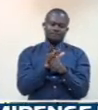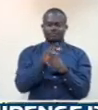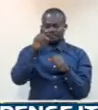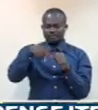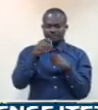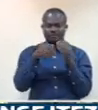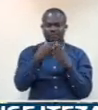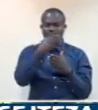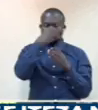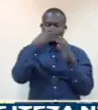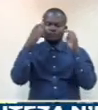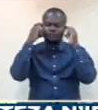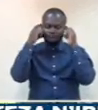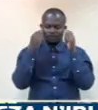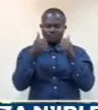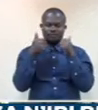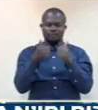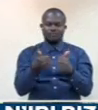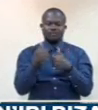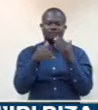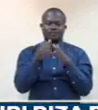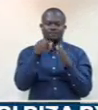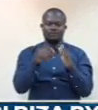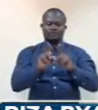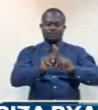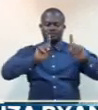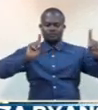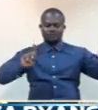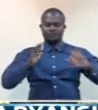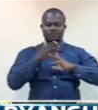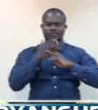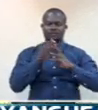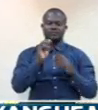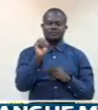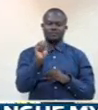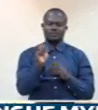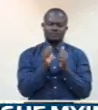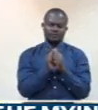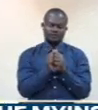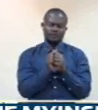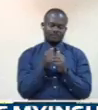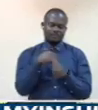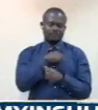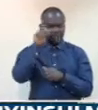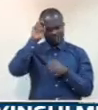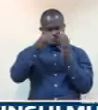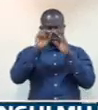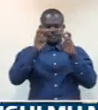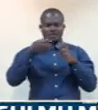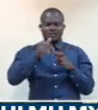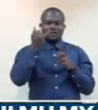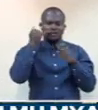bagakwiye kwambara neza agapfukamunwa bagakwiye guhana intera hagati ya metero ndumva ibyo ngibyo